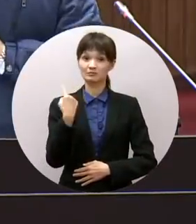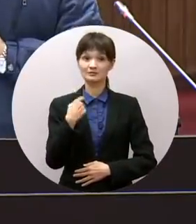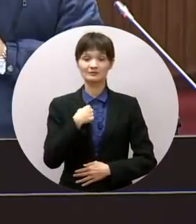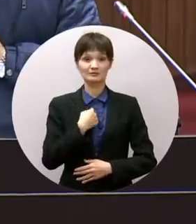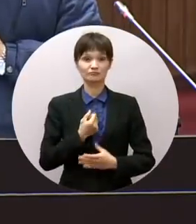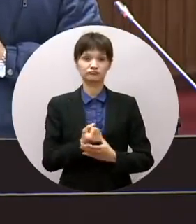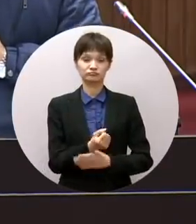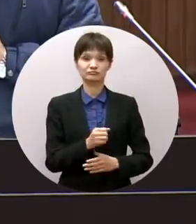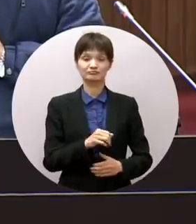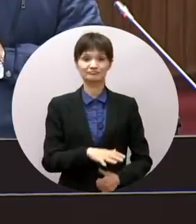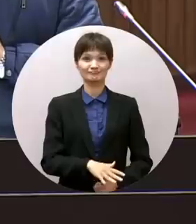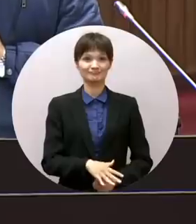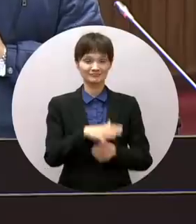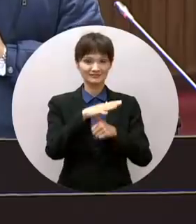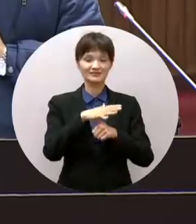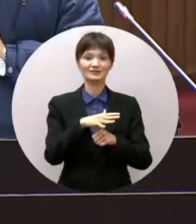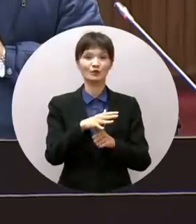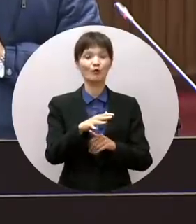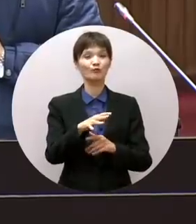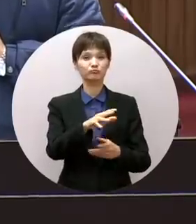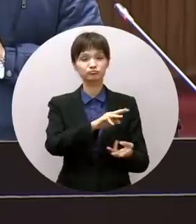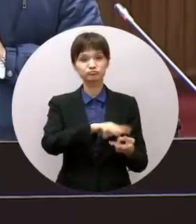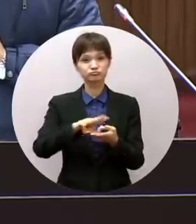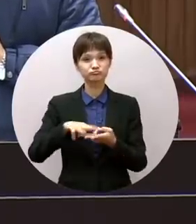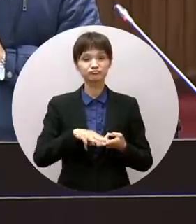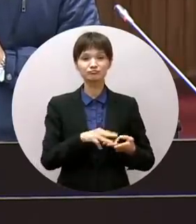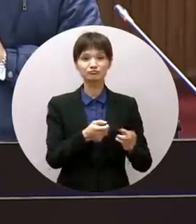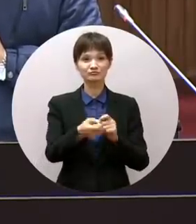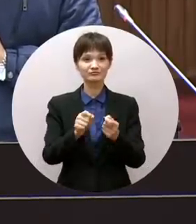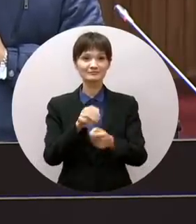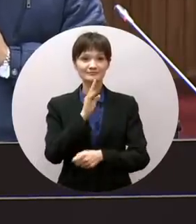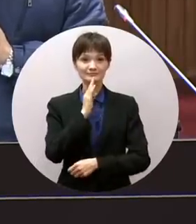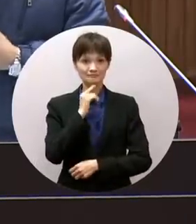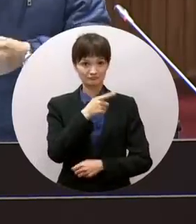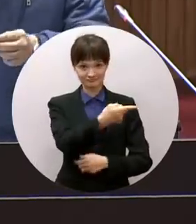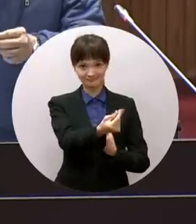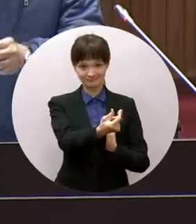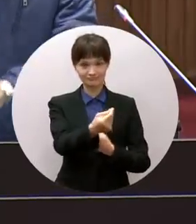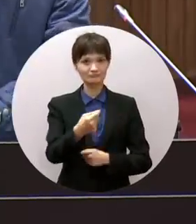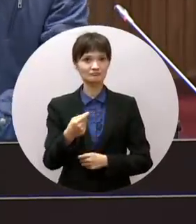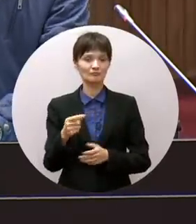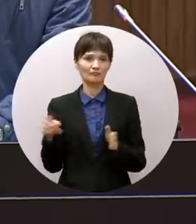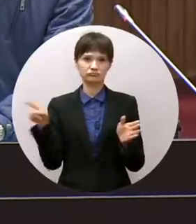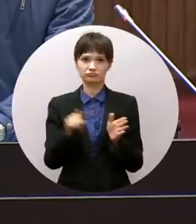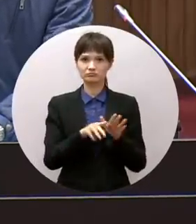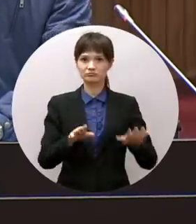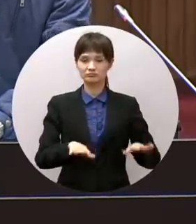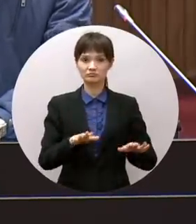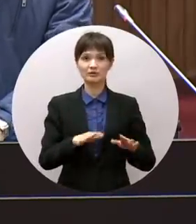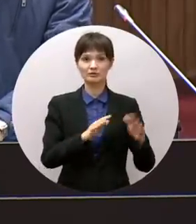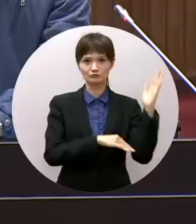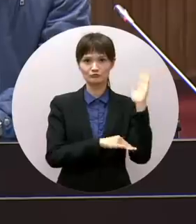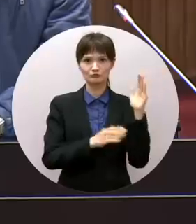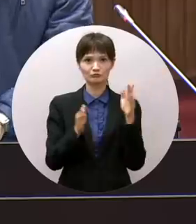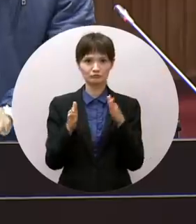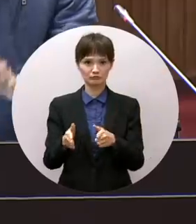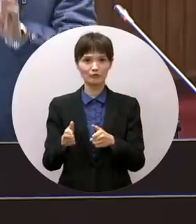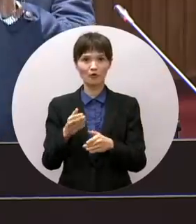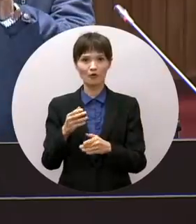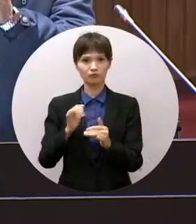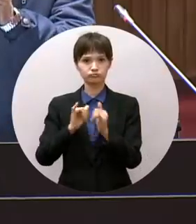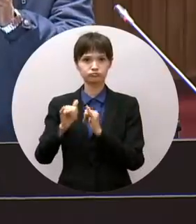院长也是来自屏东的乡村，长期以来政府亏待农民。我们来看看这个资